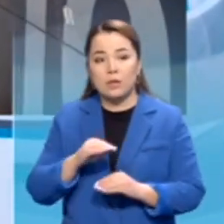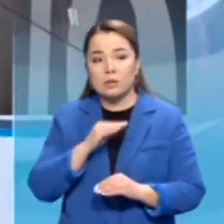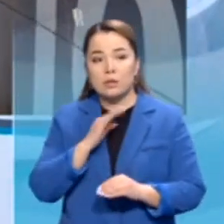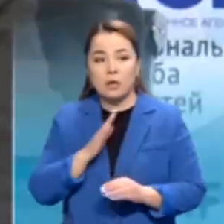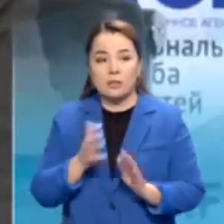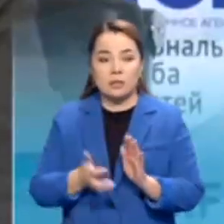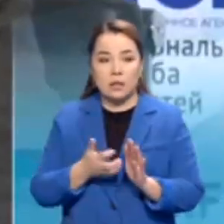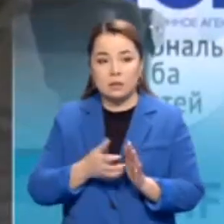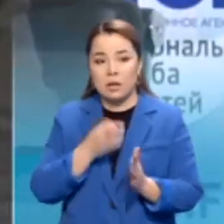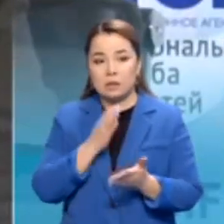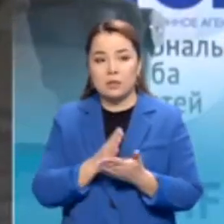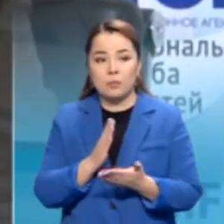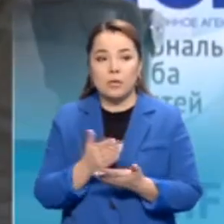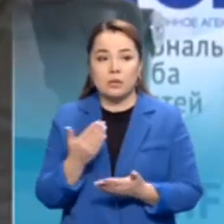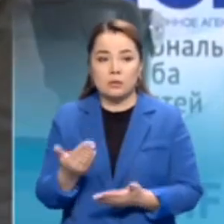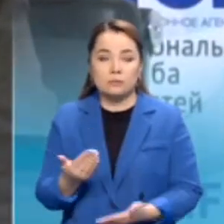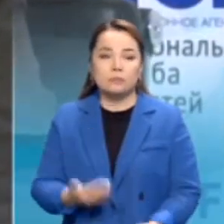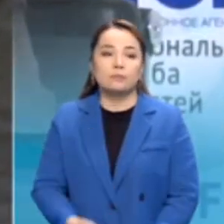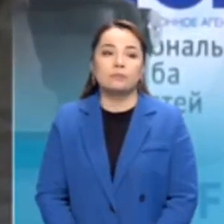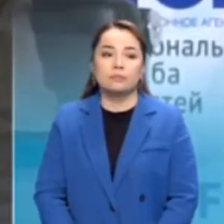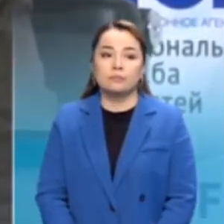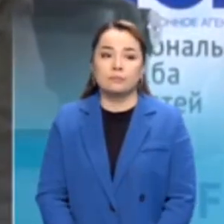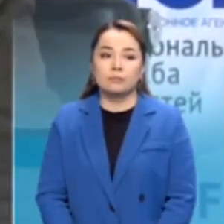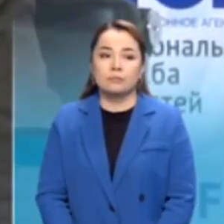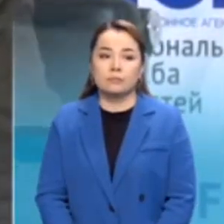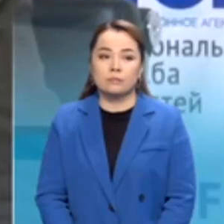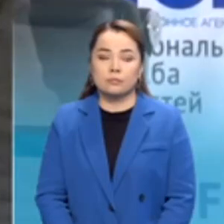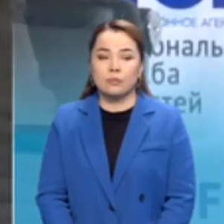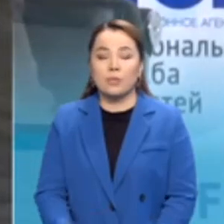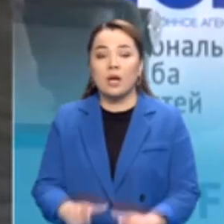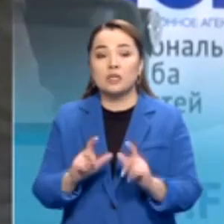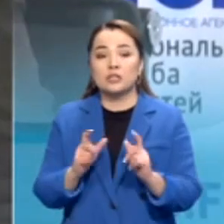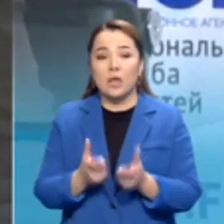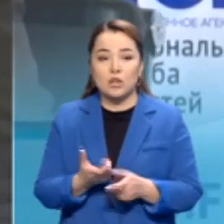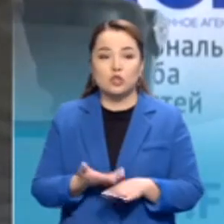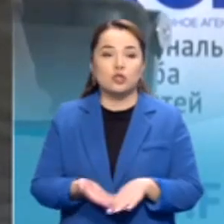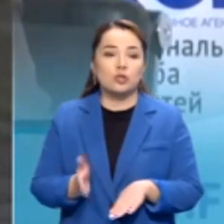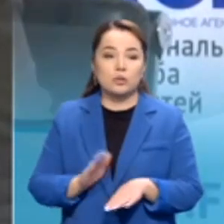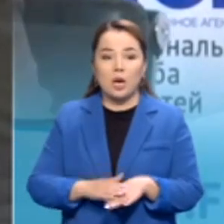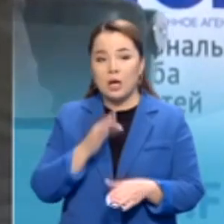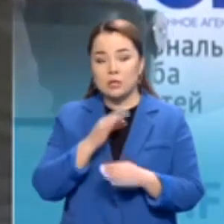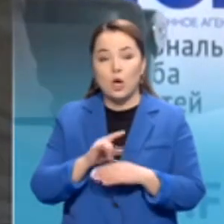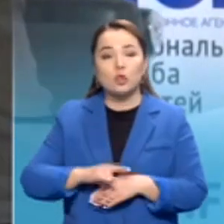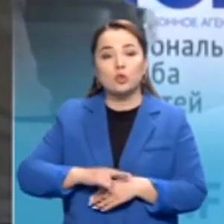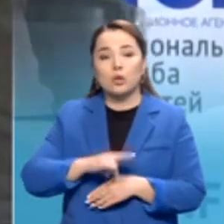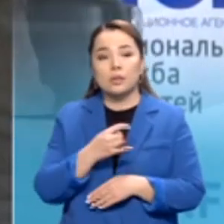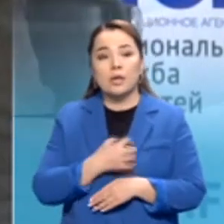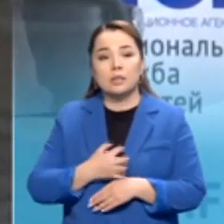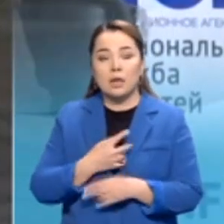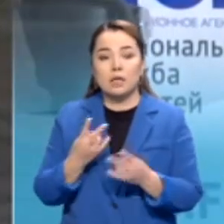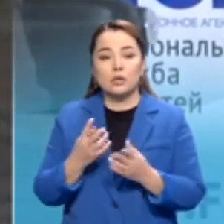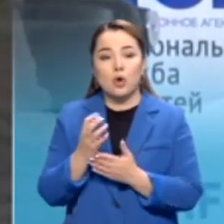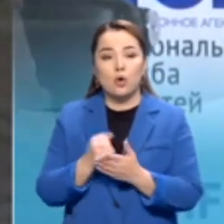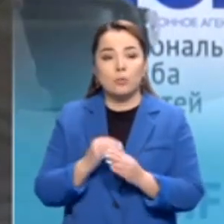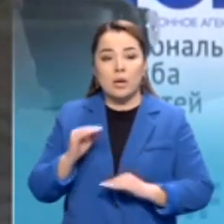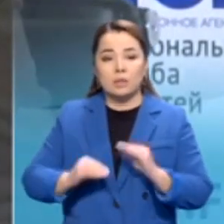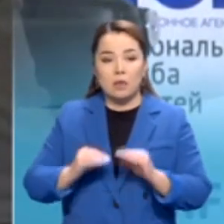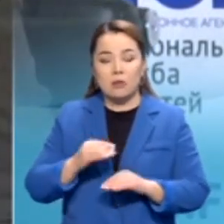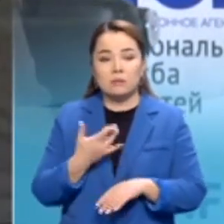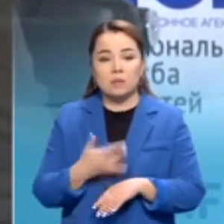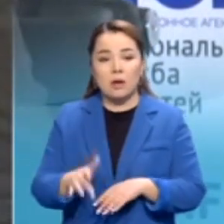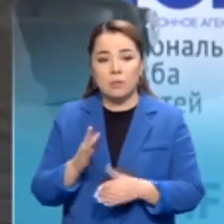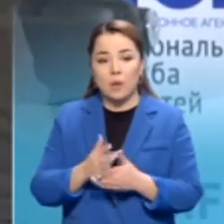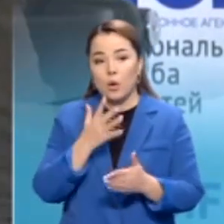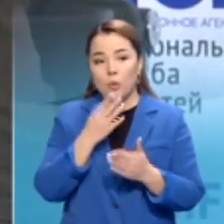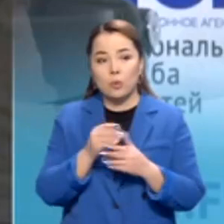жетпей жатыр. И это уже усугубляет проблемы с запчастями. Санкция жағдайды ушықтыра түсті. Ұшаққа қажетті қоймадағы құрал жабдықтар таусылды.